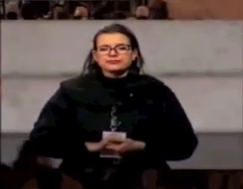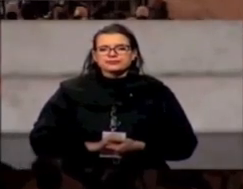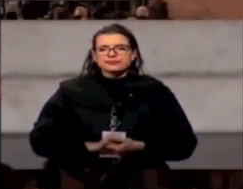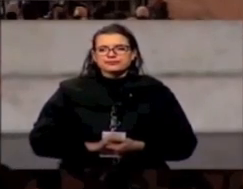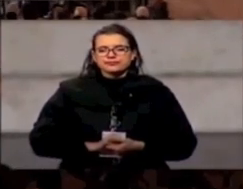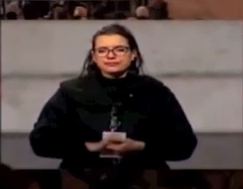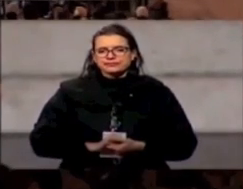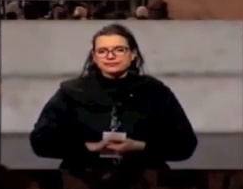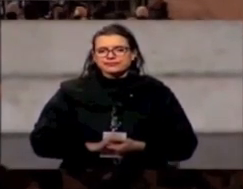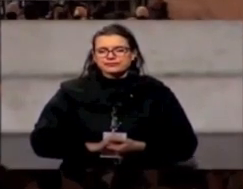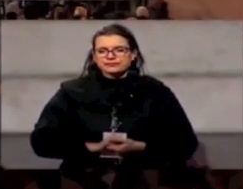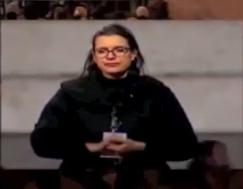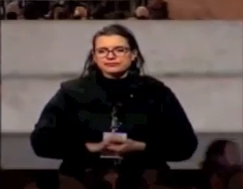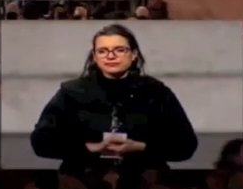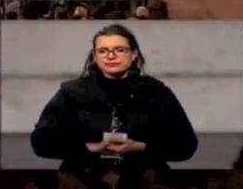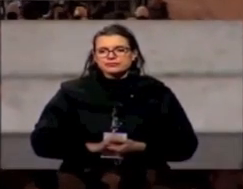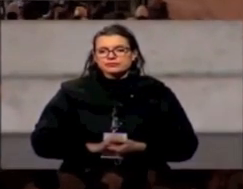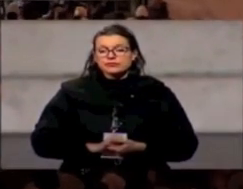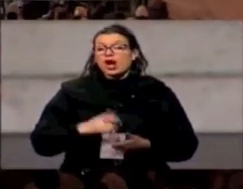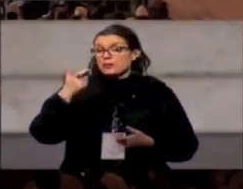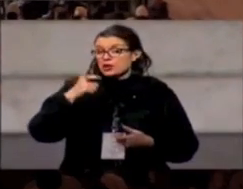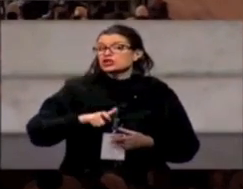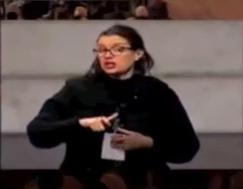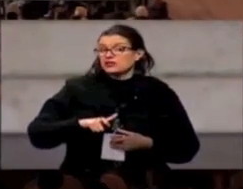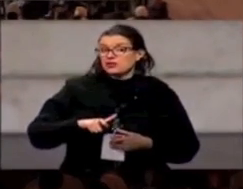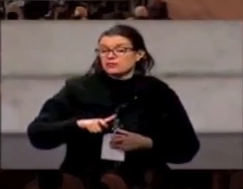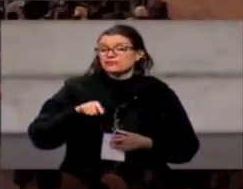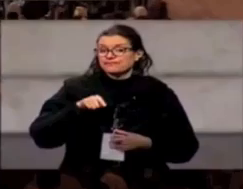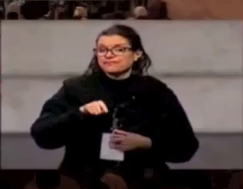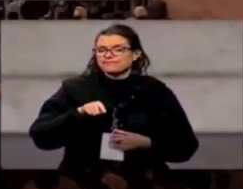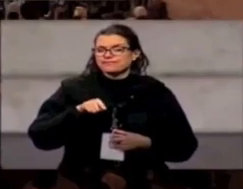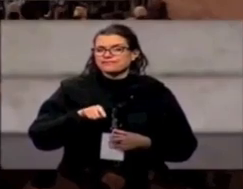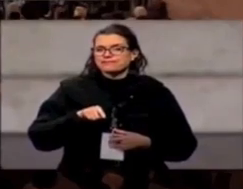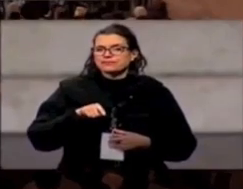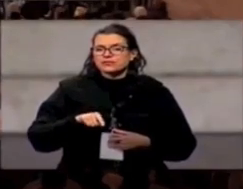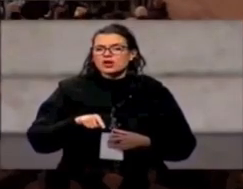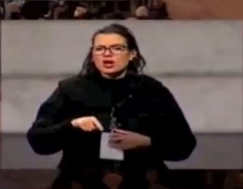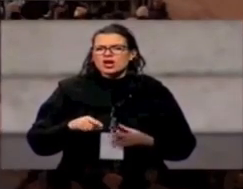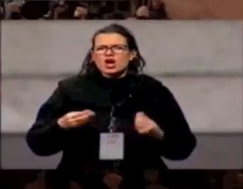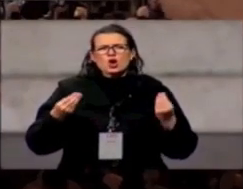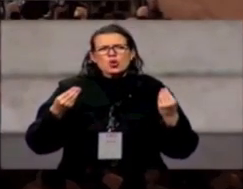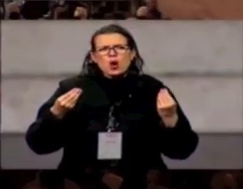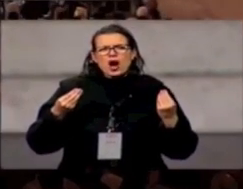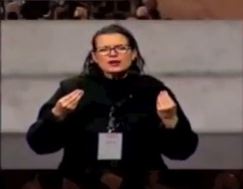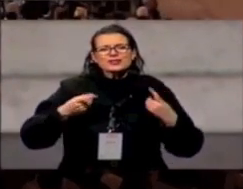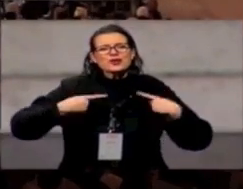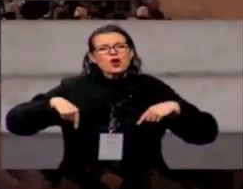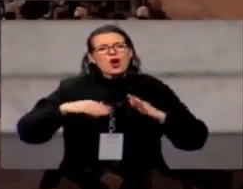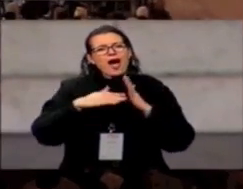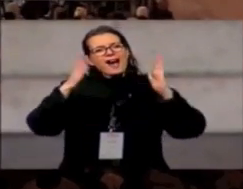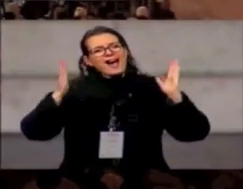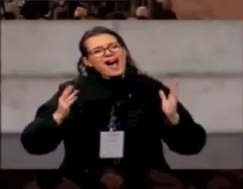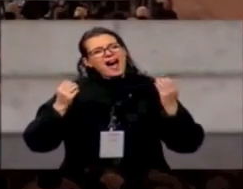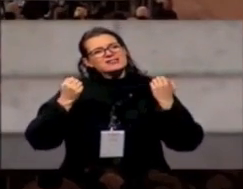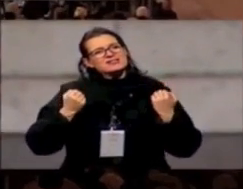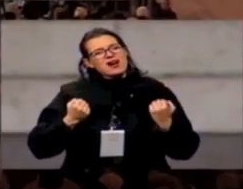intellettuale per questo motivo quando siamo a casa davanti alla